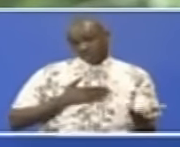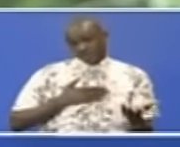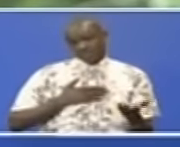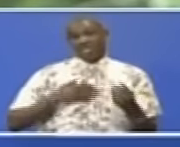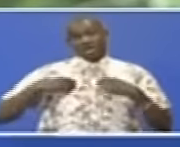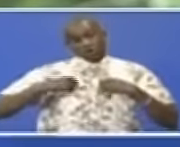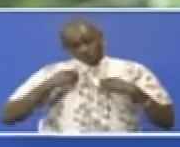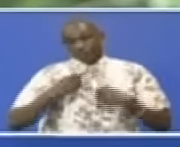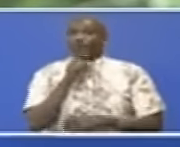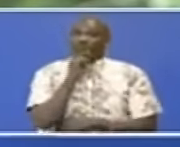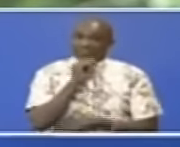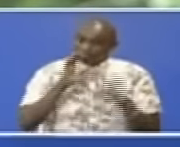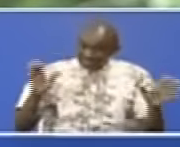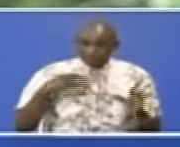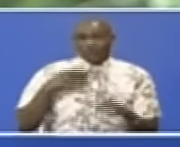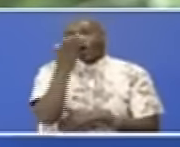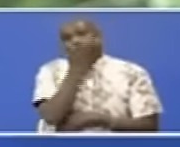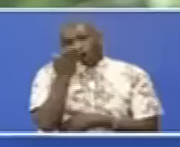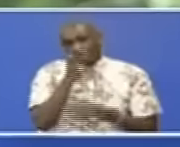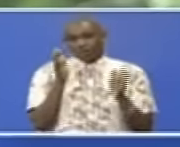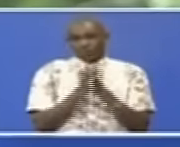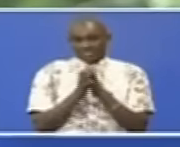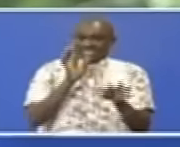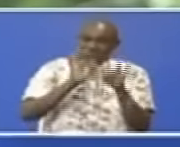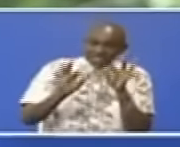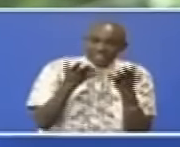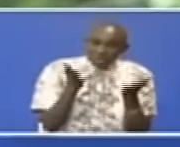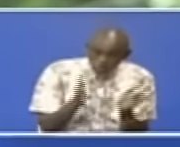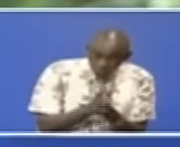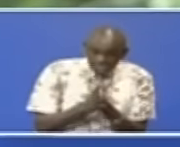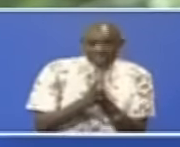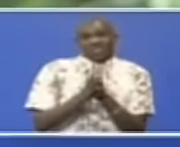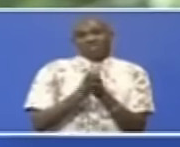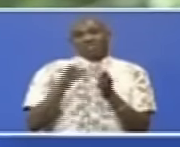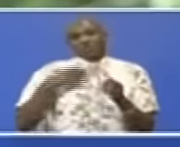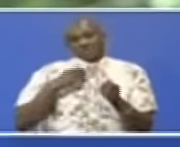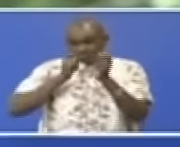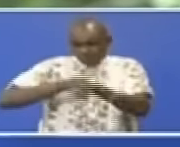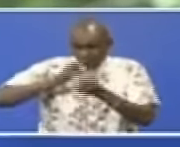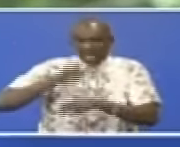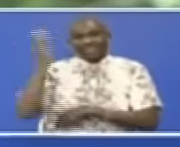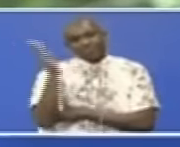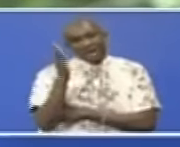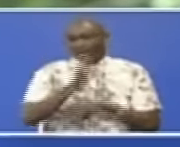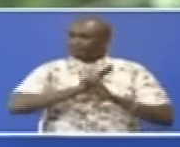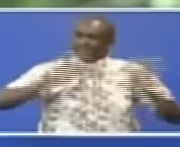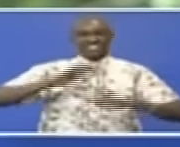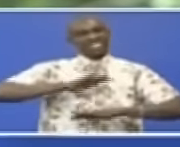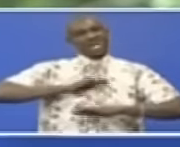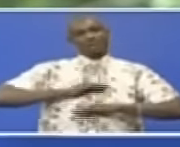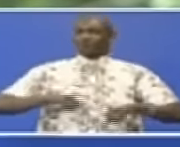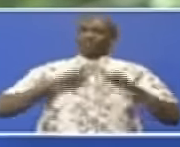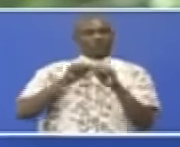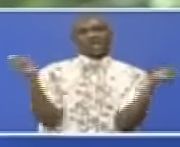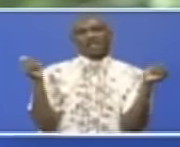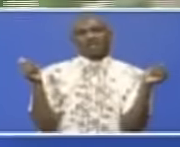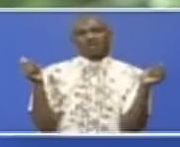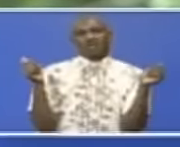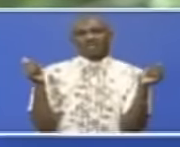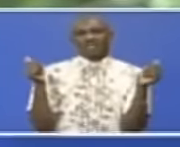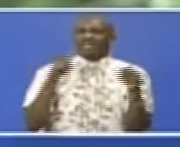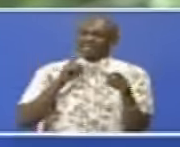kanzu ya baba na mafuta tu na biviridi. Na panga na jembe. Tosha, muishi vizuri,